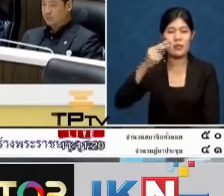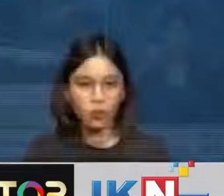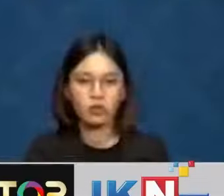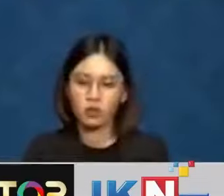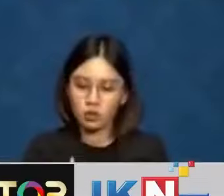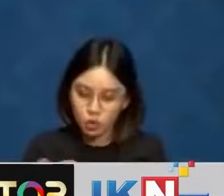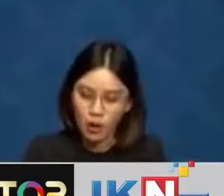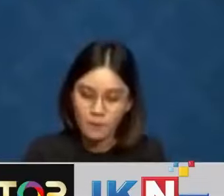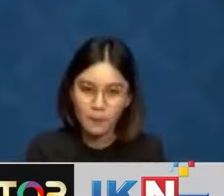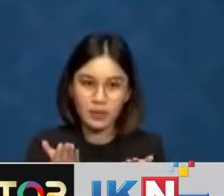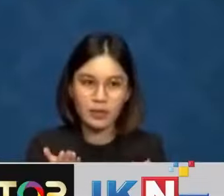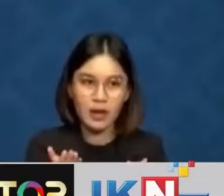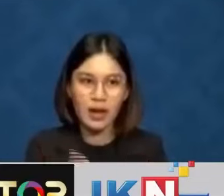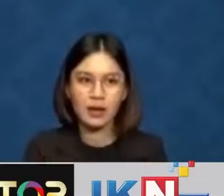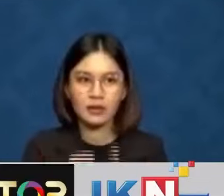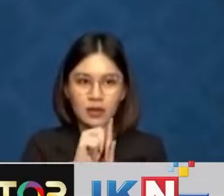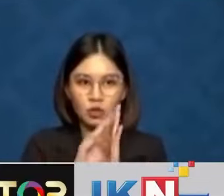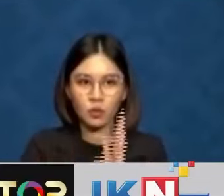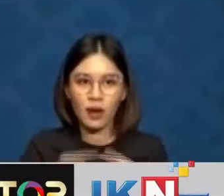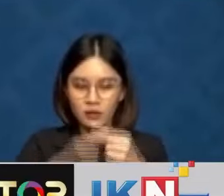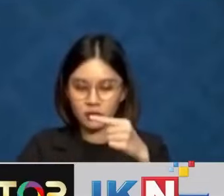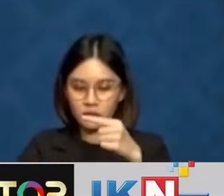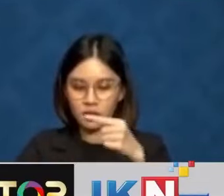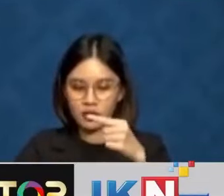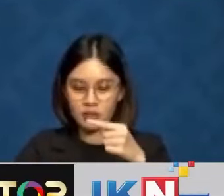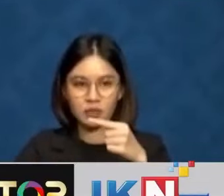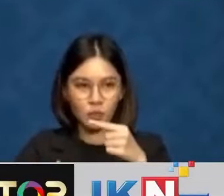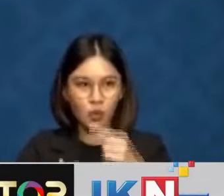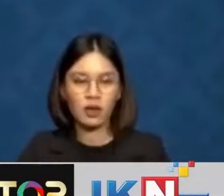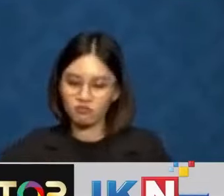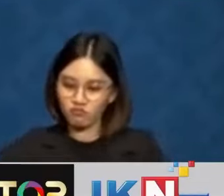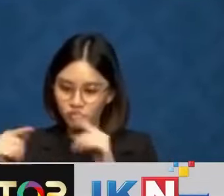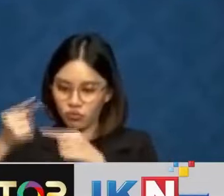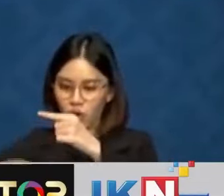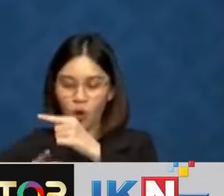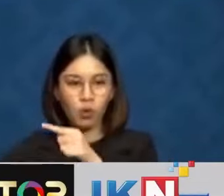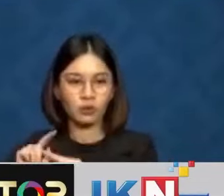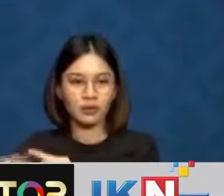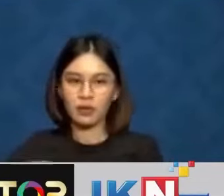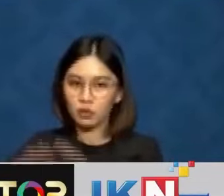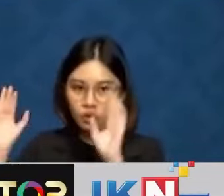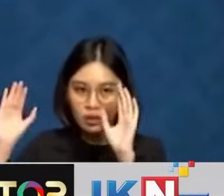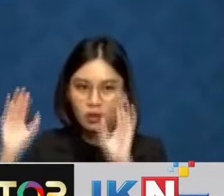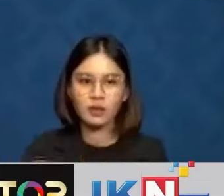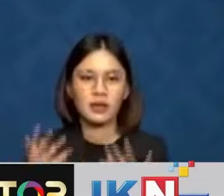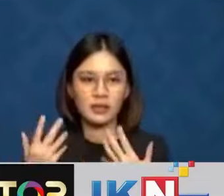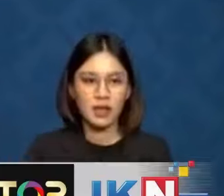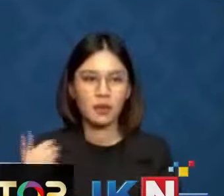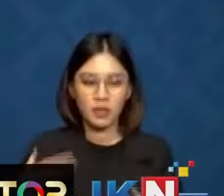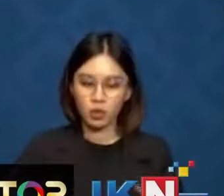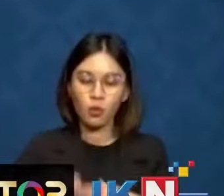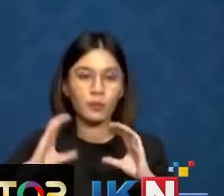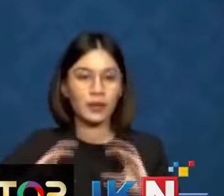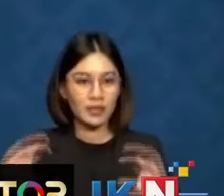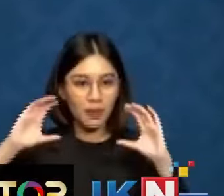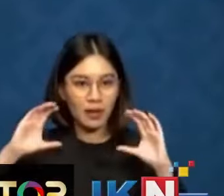น142นโยบายทำลาย6พันธนาการและเราจะสร้างรัฐบาลนี้